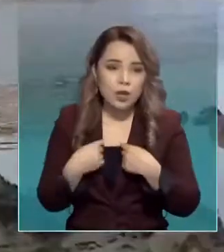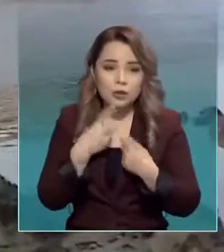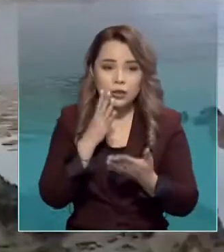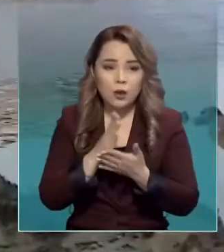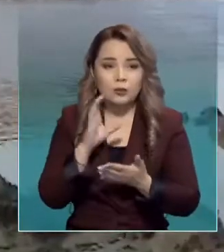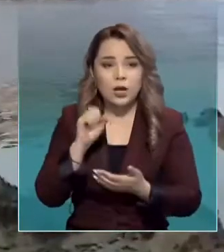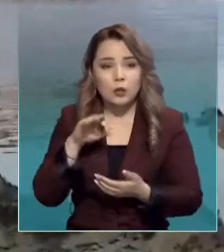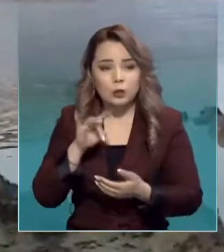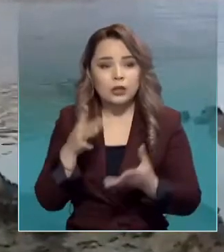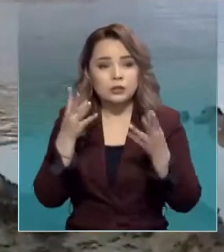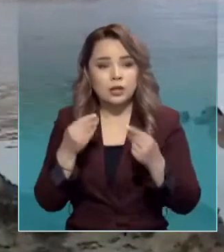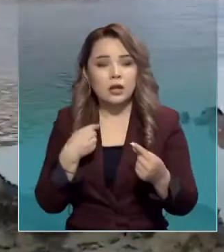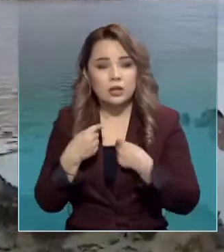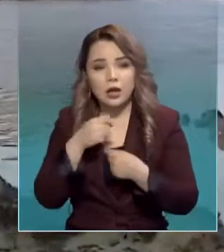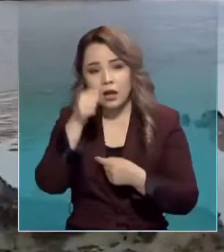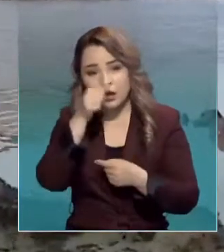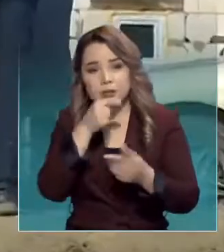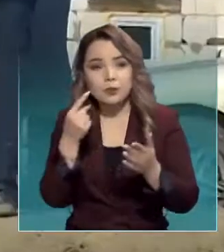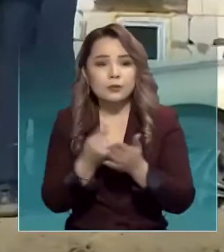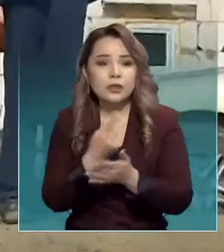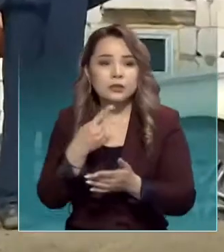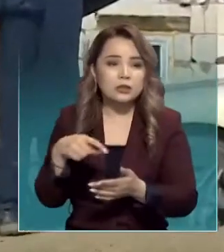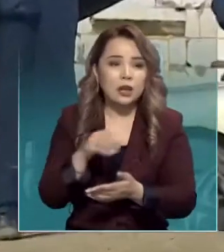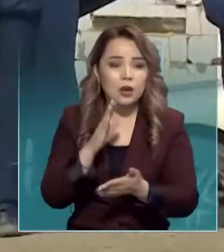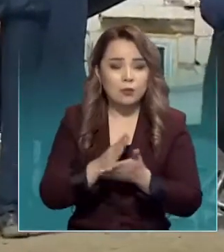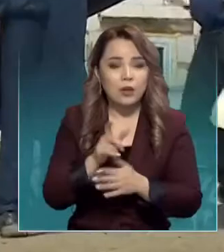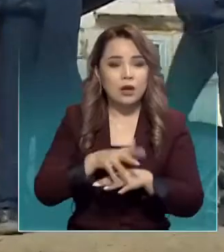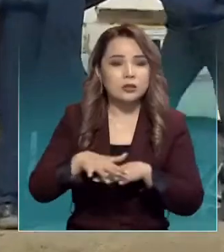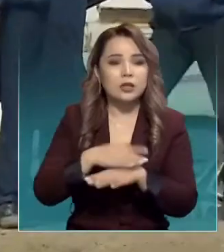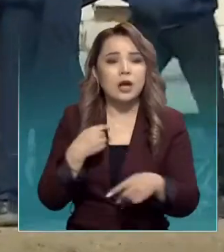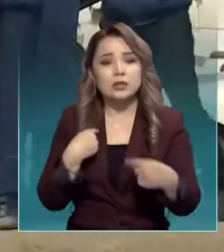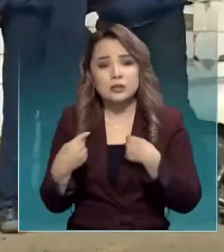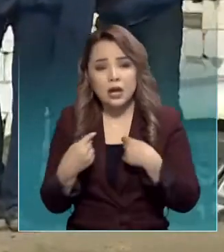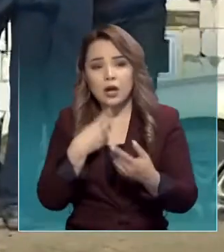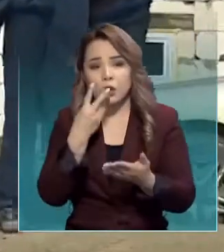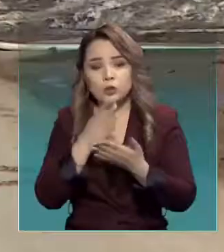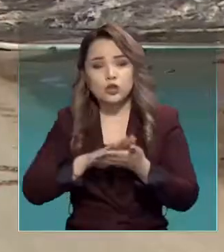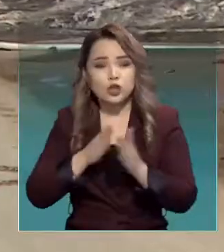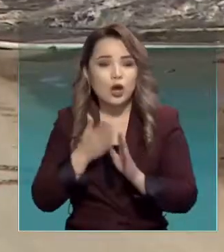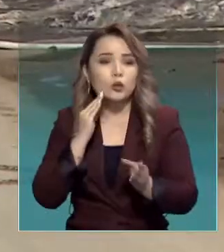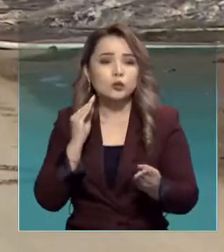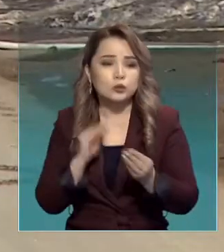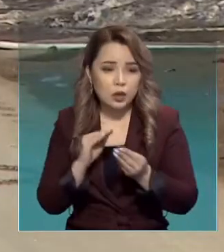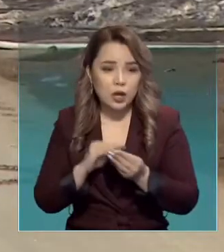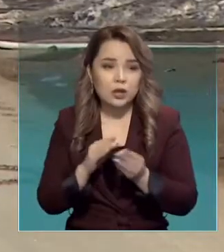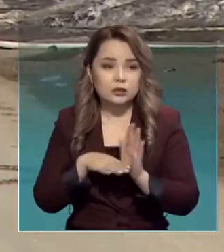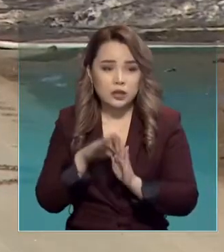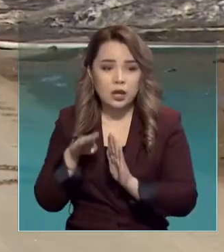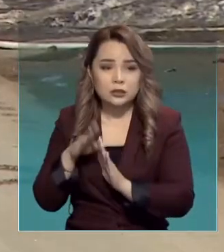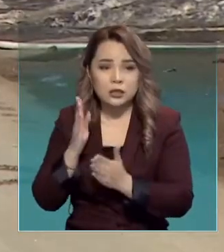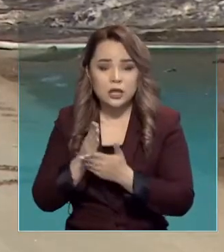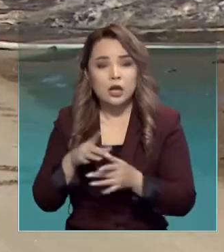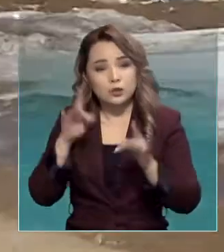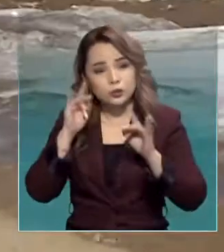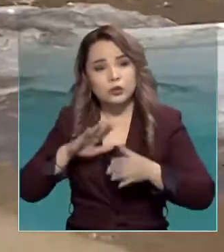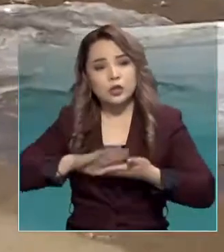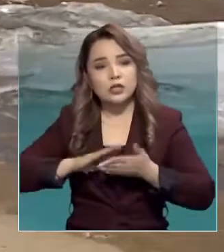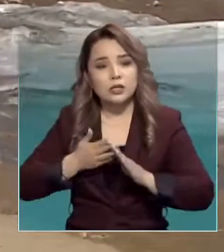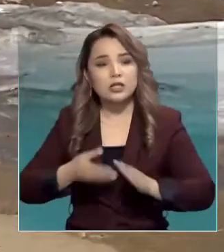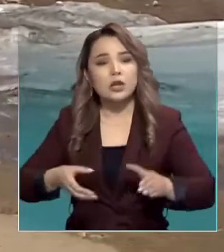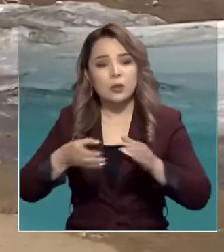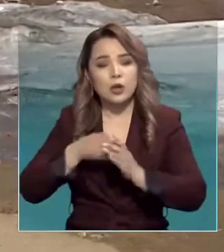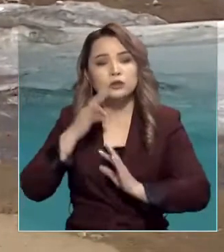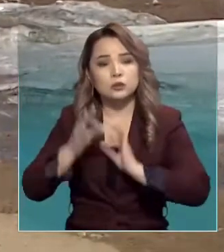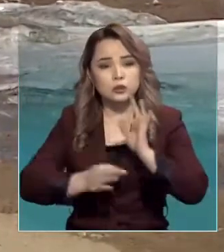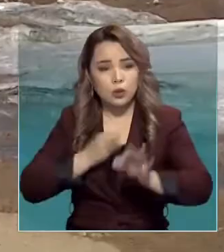Сәуір болмай тәуір болмас, айдың алғашқы аптасы ел тұрғындарын әбігерге салғанымен қазір жағдай тұрақталып келеді. Төтенше жағдай департаментінің қызметкерлері